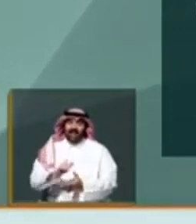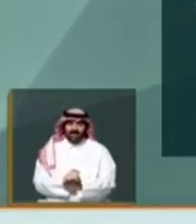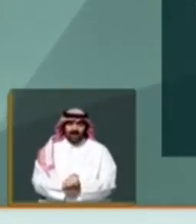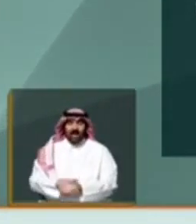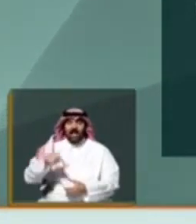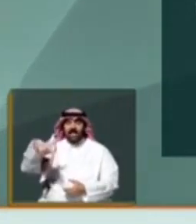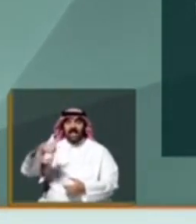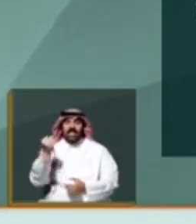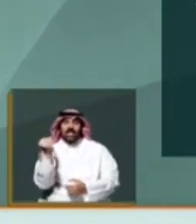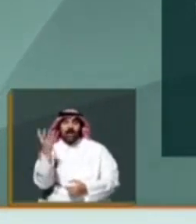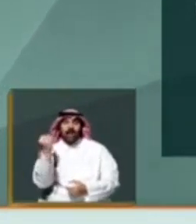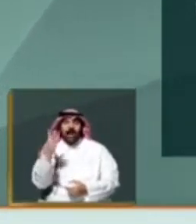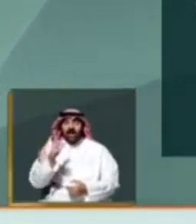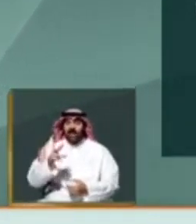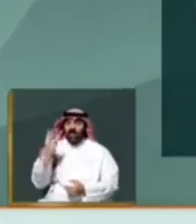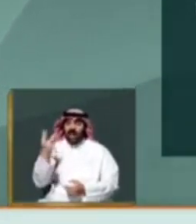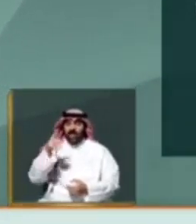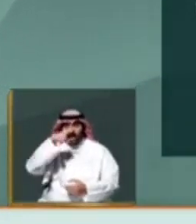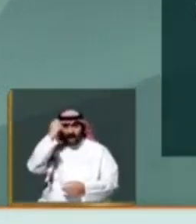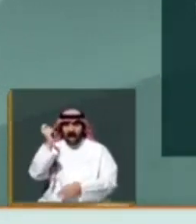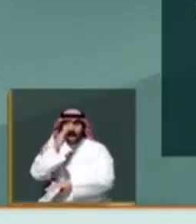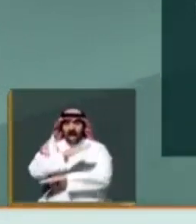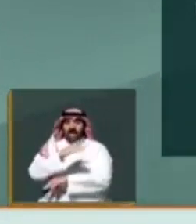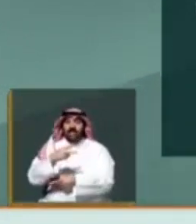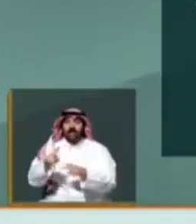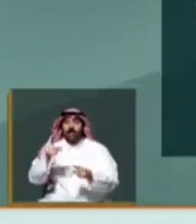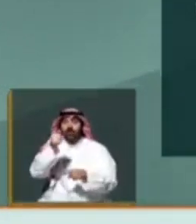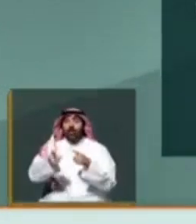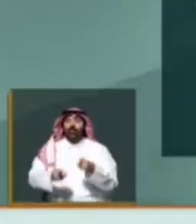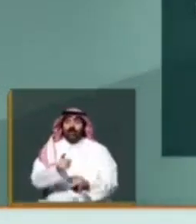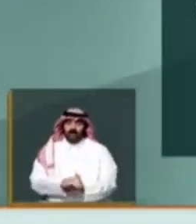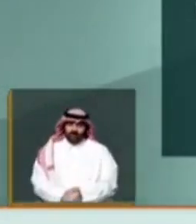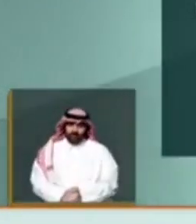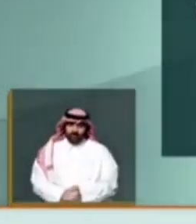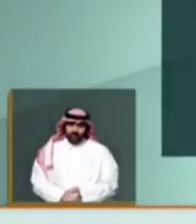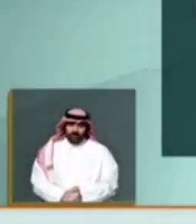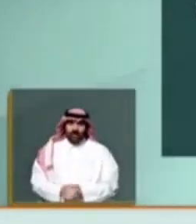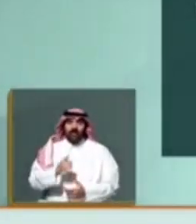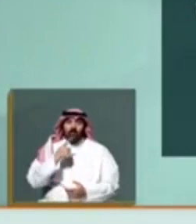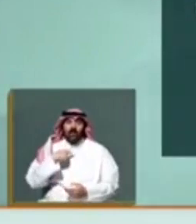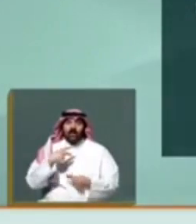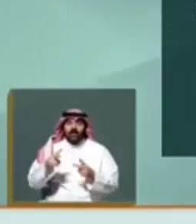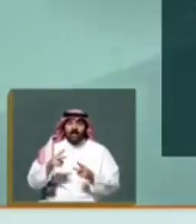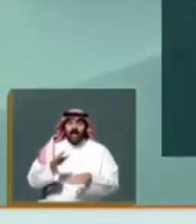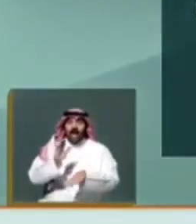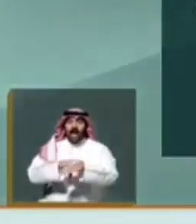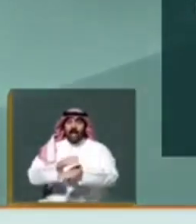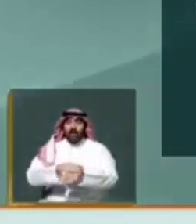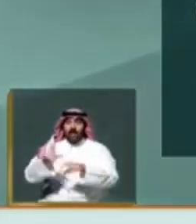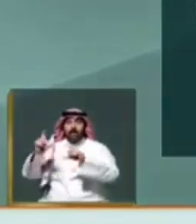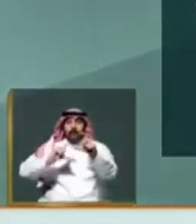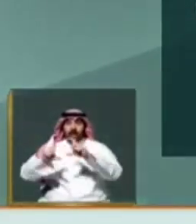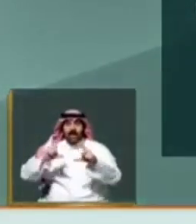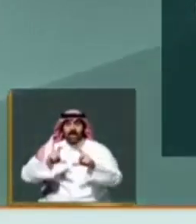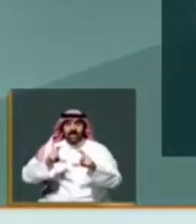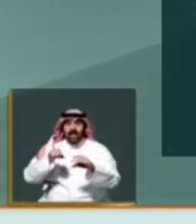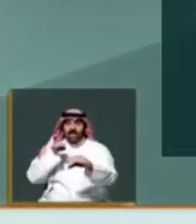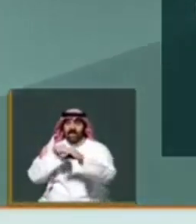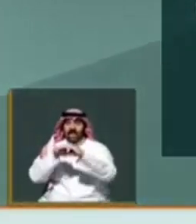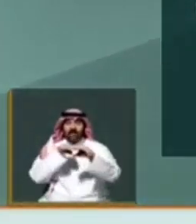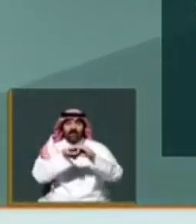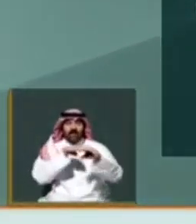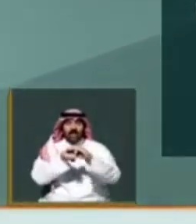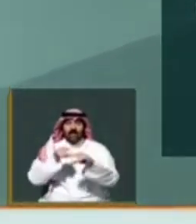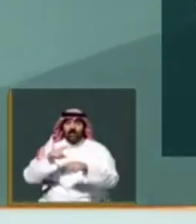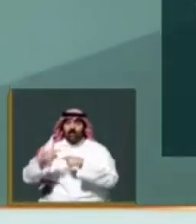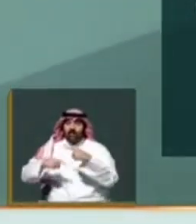الساعة 6 صباحا وحتى 3 عصرا يوميا. كما يسمح للراغبين في استخدام الخدمات البنكية وأجهزة الصراف الآلي